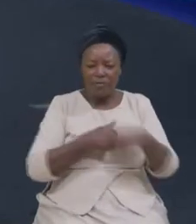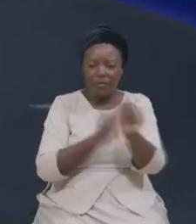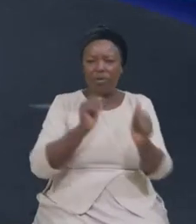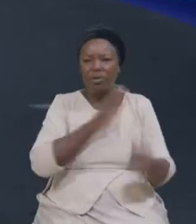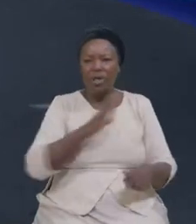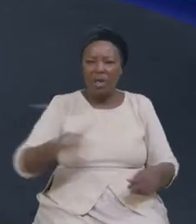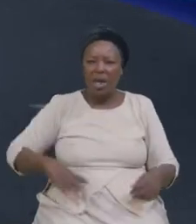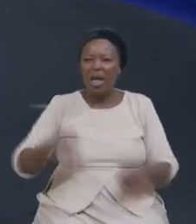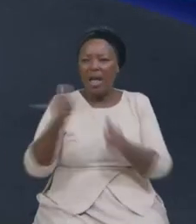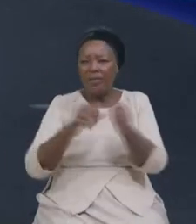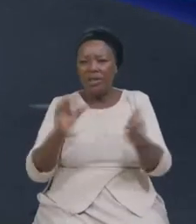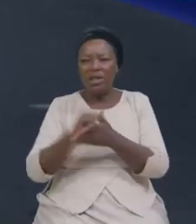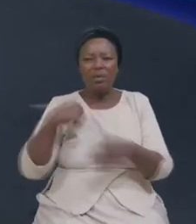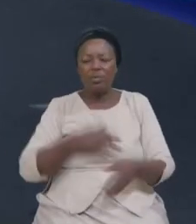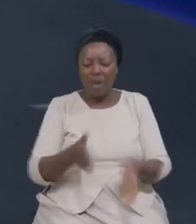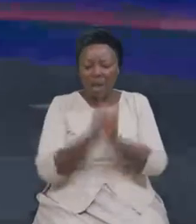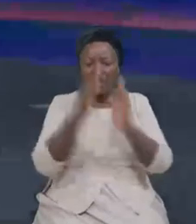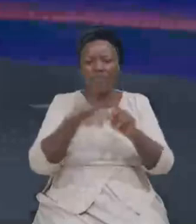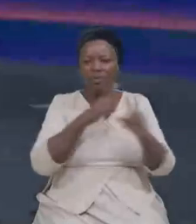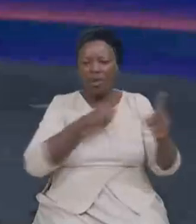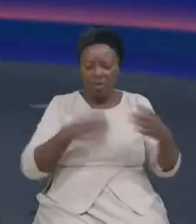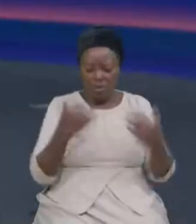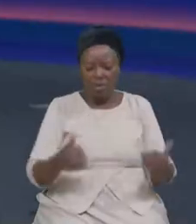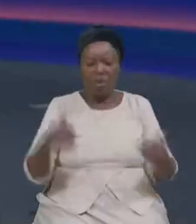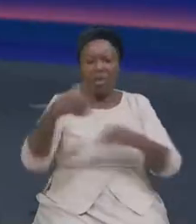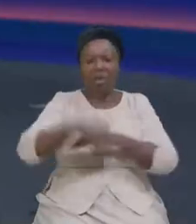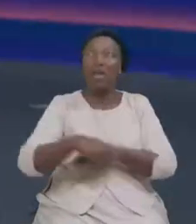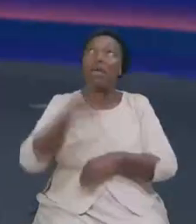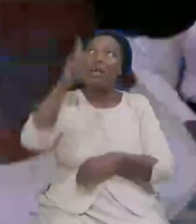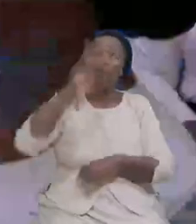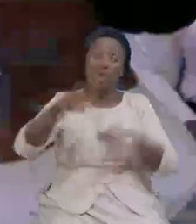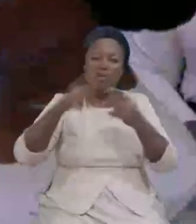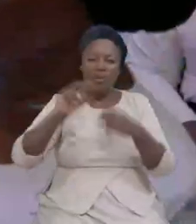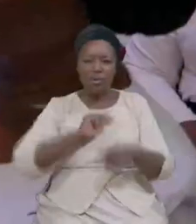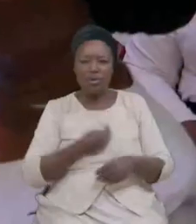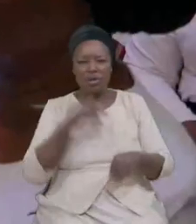demandons au Seigneur ce soir, il va nous l'accorder.